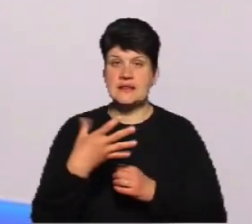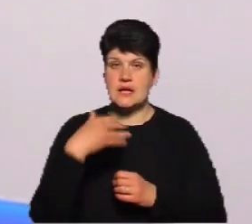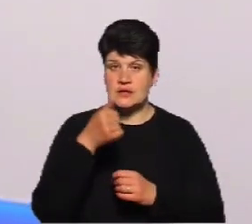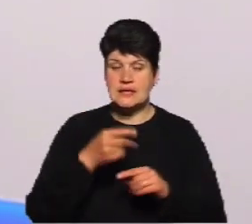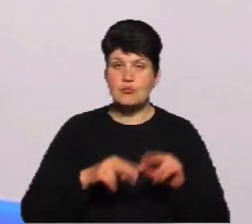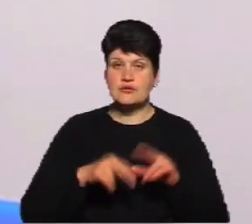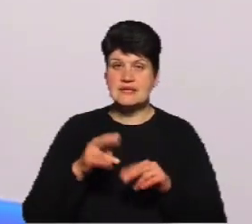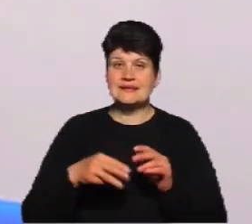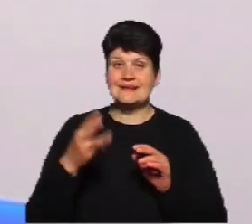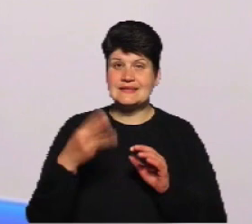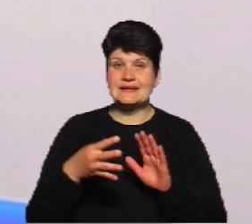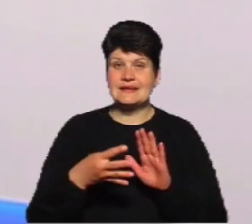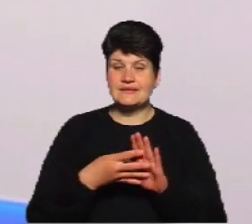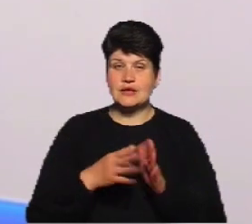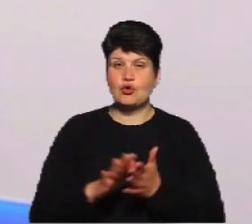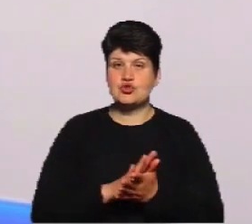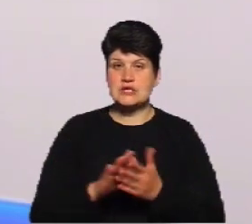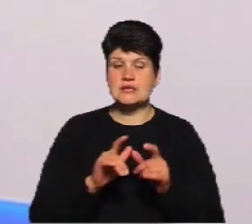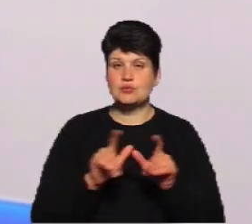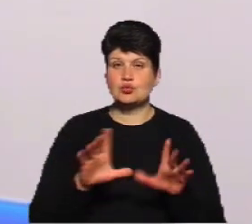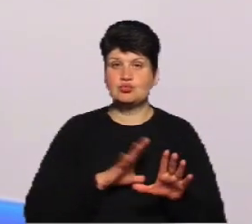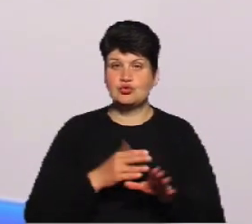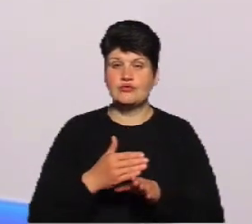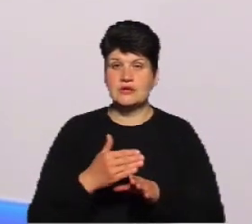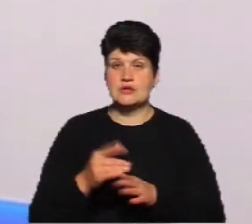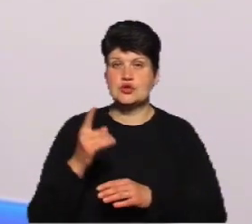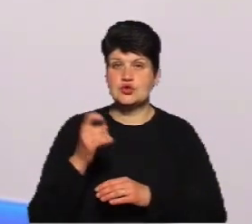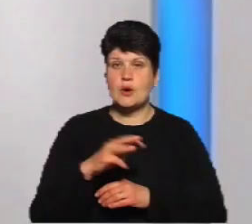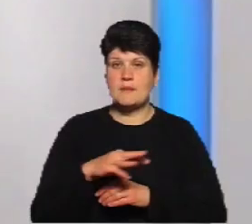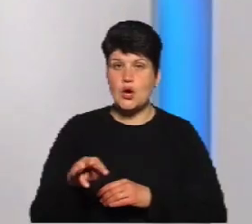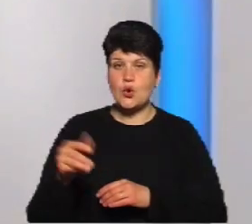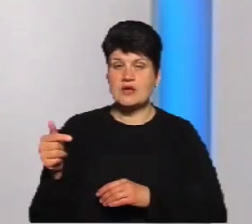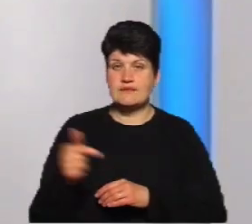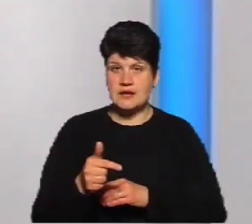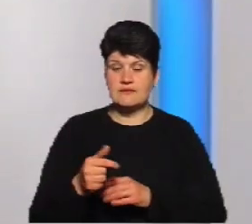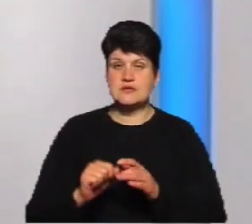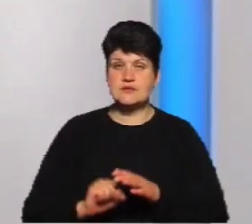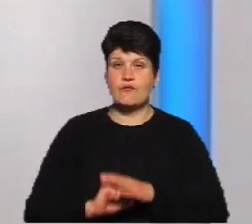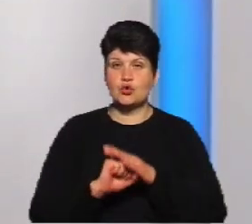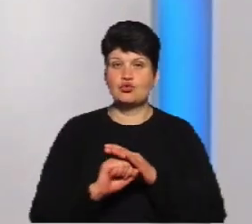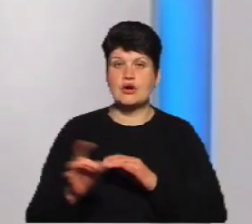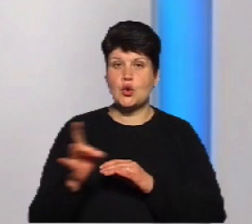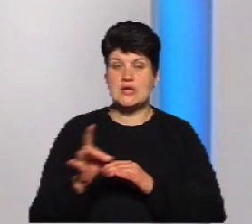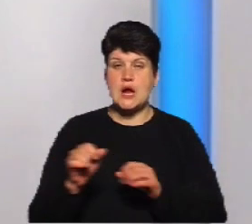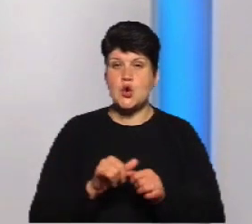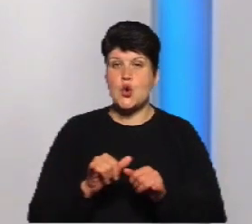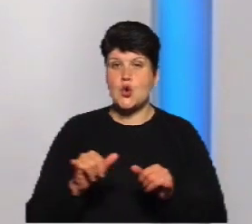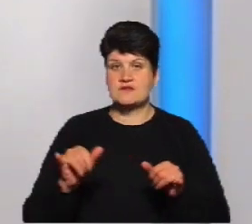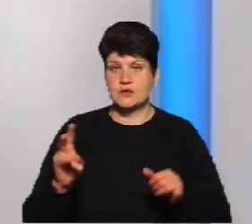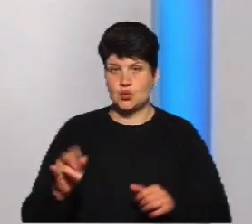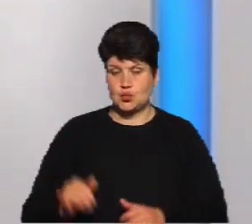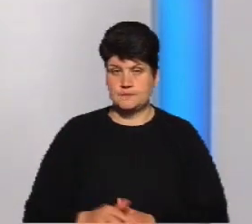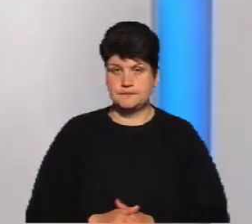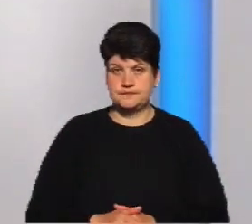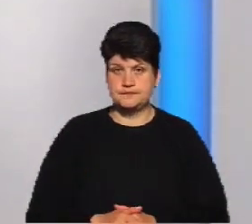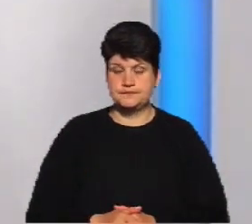39 очисних споруд було виділено близько 100 мільйонів гривень із фонду регіонального розвитку. Власне,